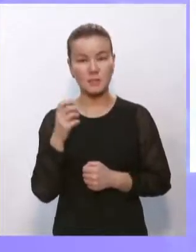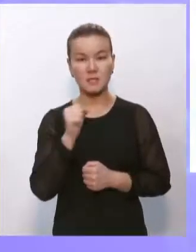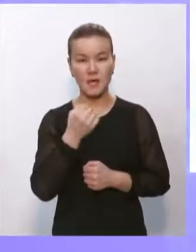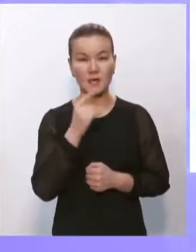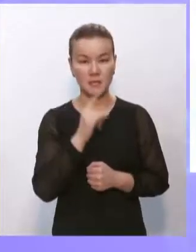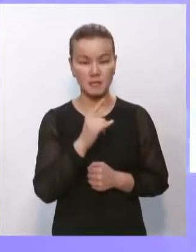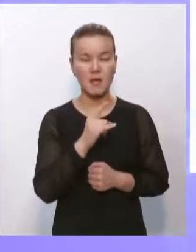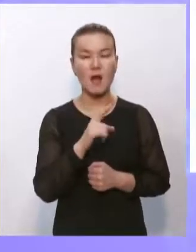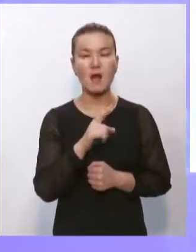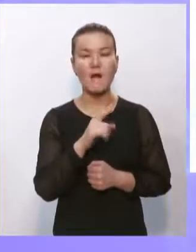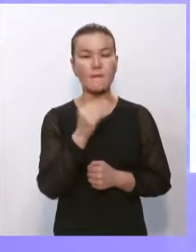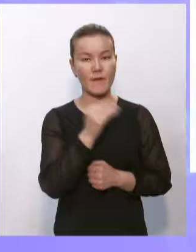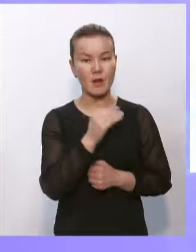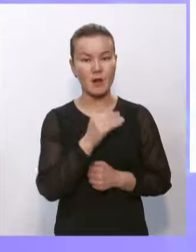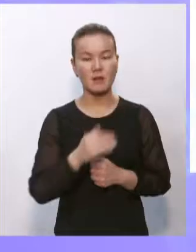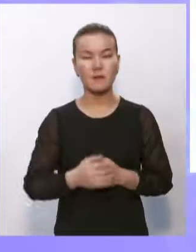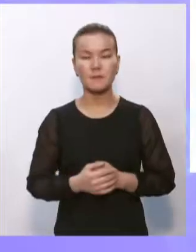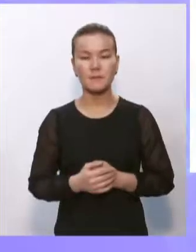айы февраль.